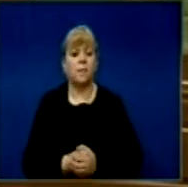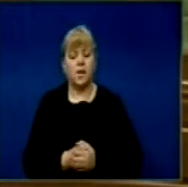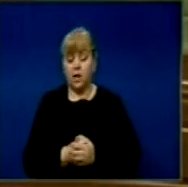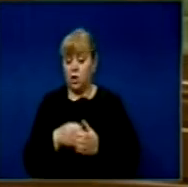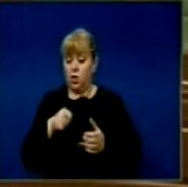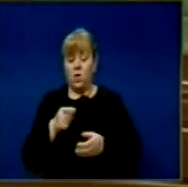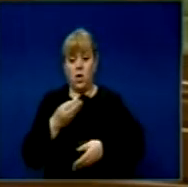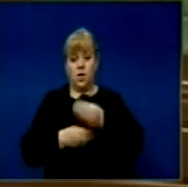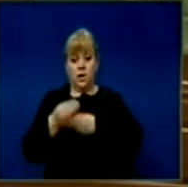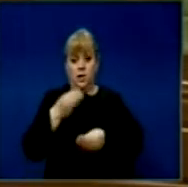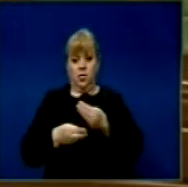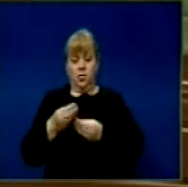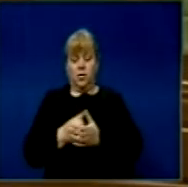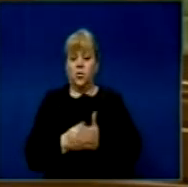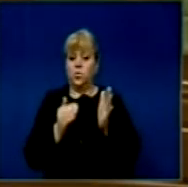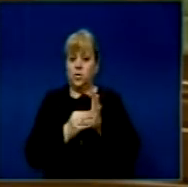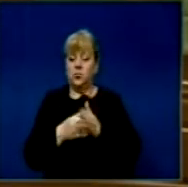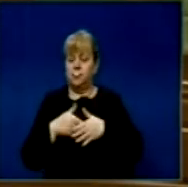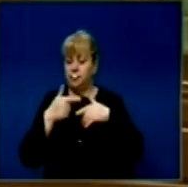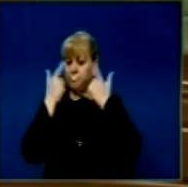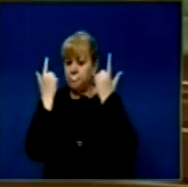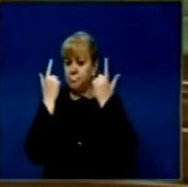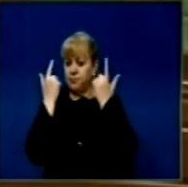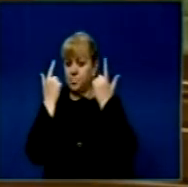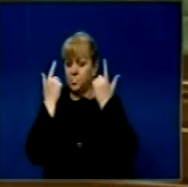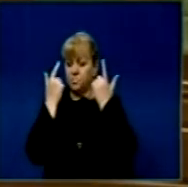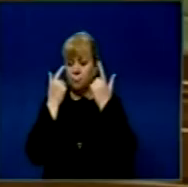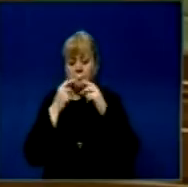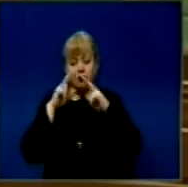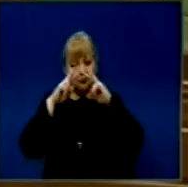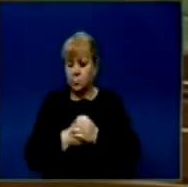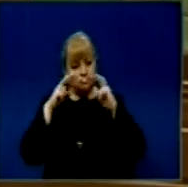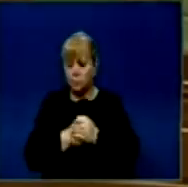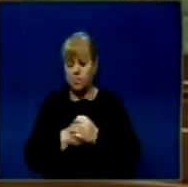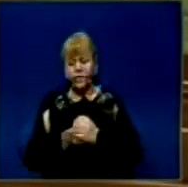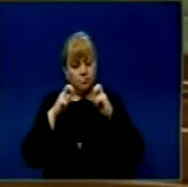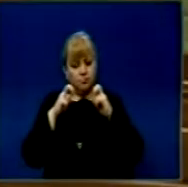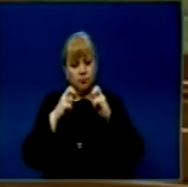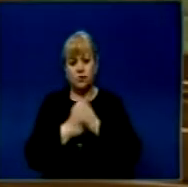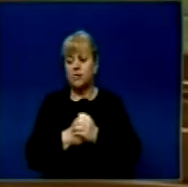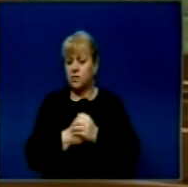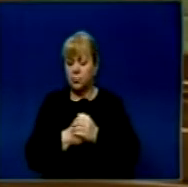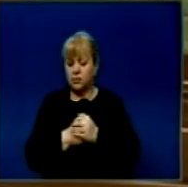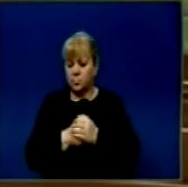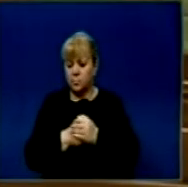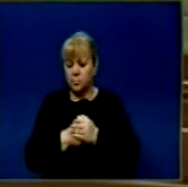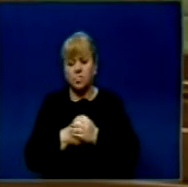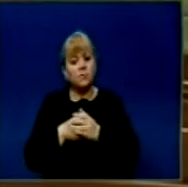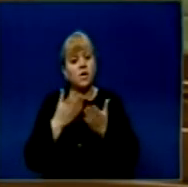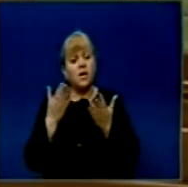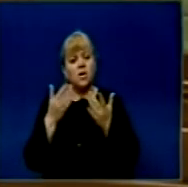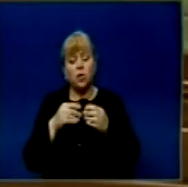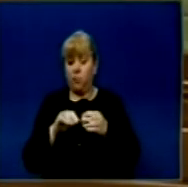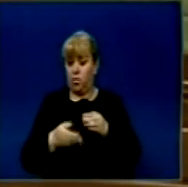kjo rritje ekonomike duhet të kuptohet paktën edhe të analizohet nga një qasje kritike dekonstruktuese. Se jo vetëm